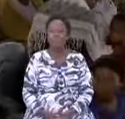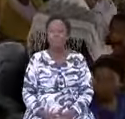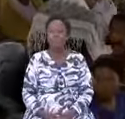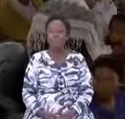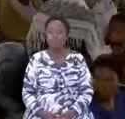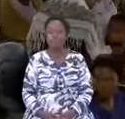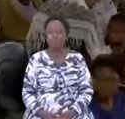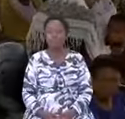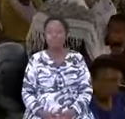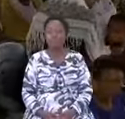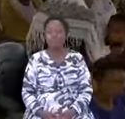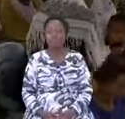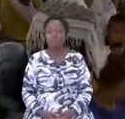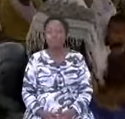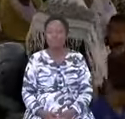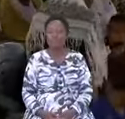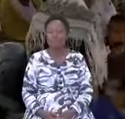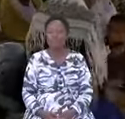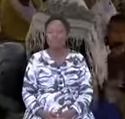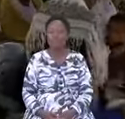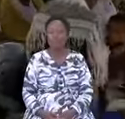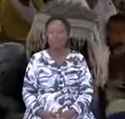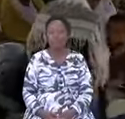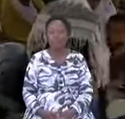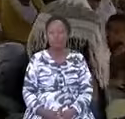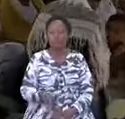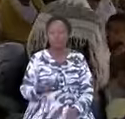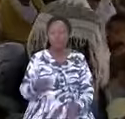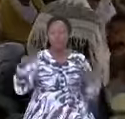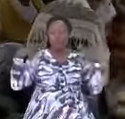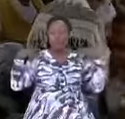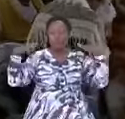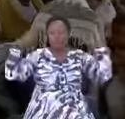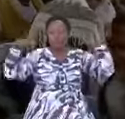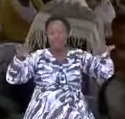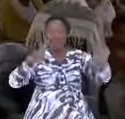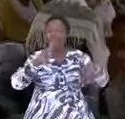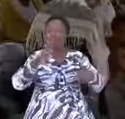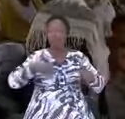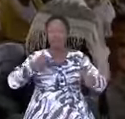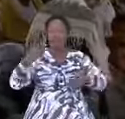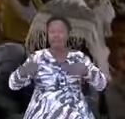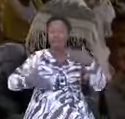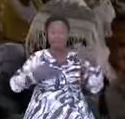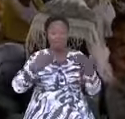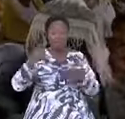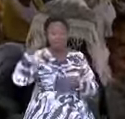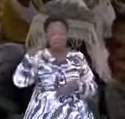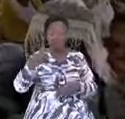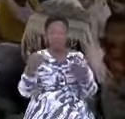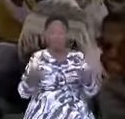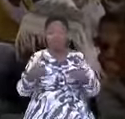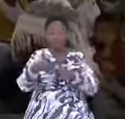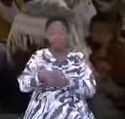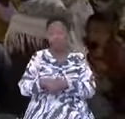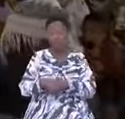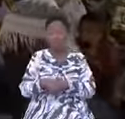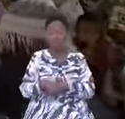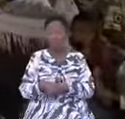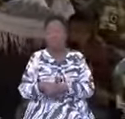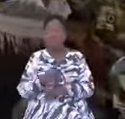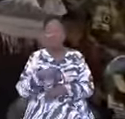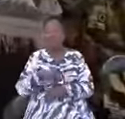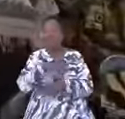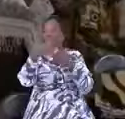se réjouissent et tu peux imaginer ce que ça veut dire le ciel se